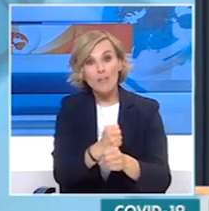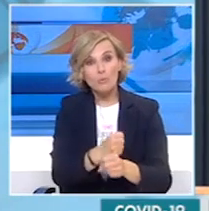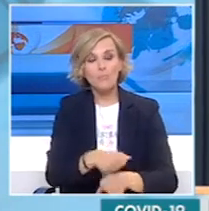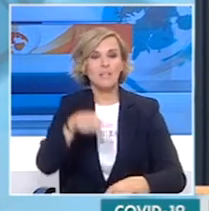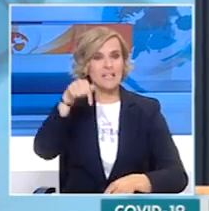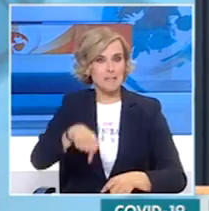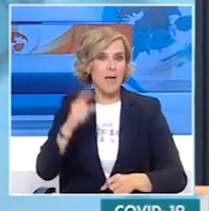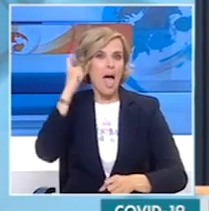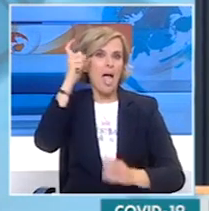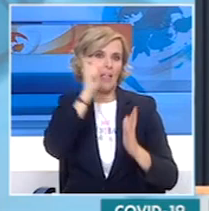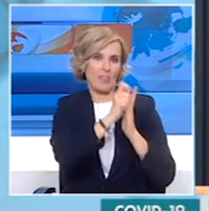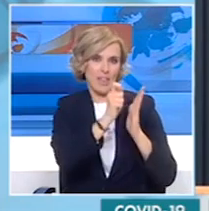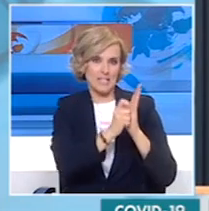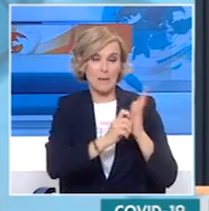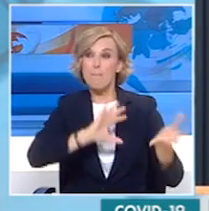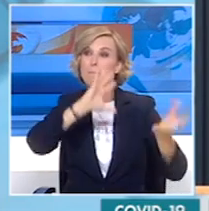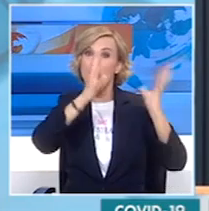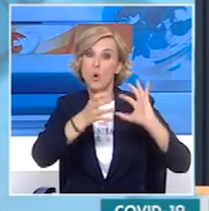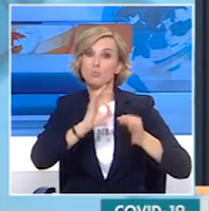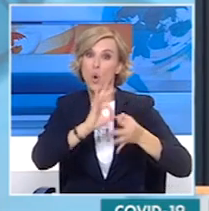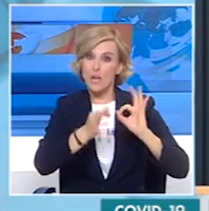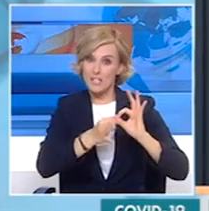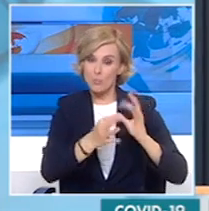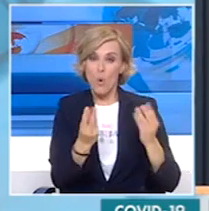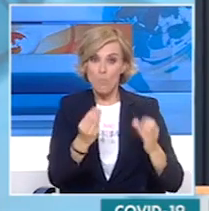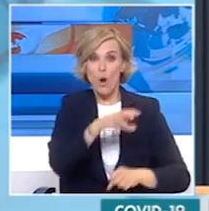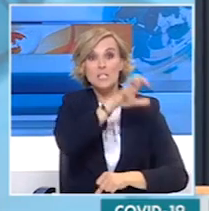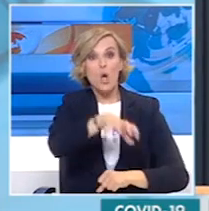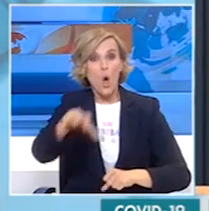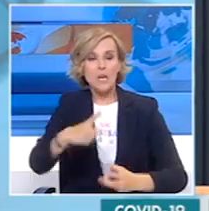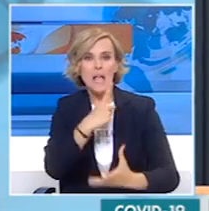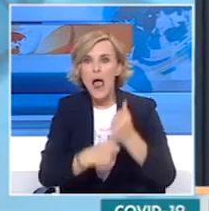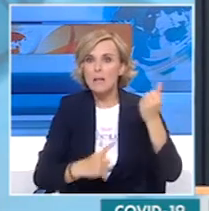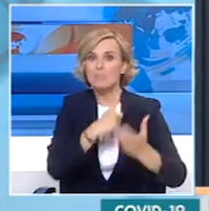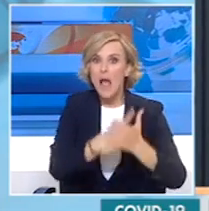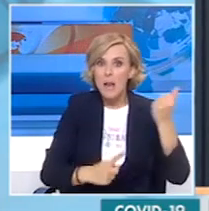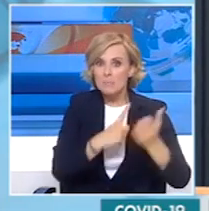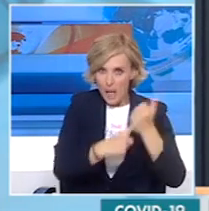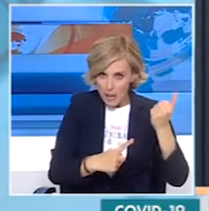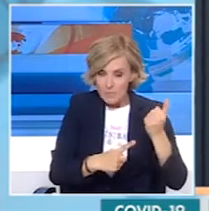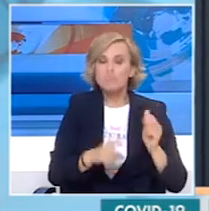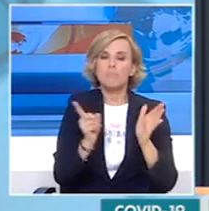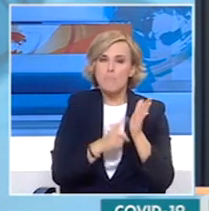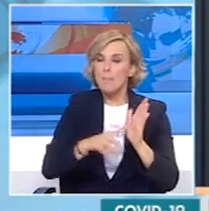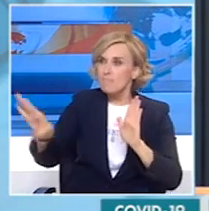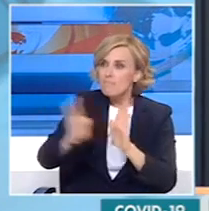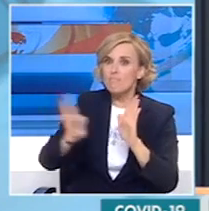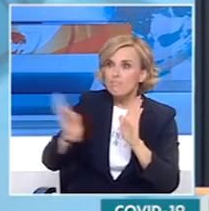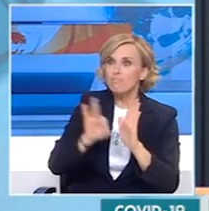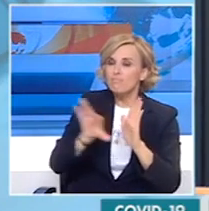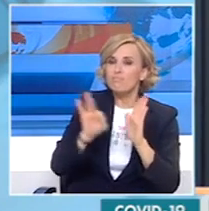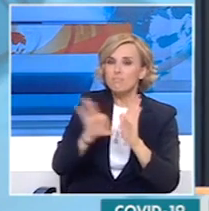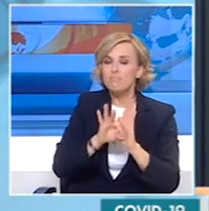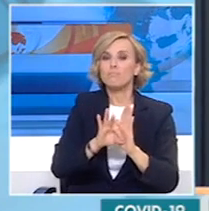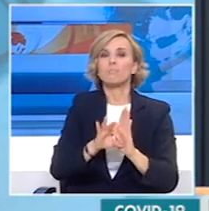Οργανισμού Υγείας εκτιμά ότι οι χώρες που αντιμετωπίζουν ελλείψεις θα πρέπει να αυξήσουν το συνολικό αριθμό νοσηλευτών κατά ένα μέσο όρο